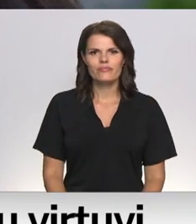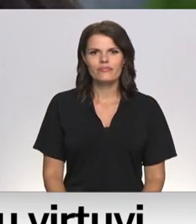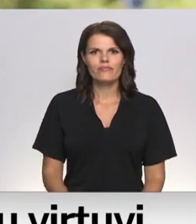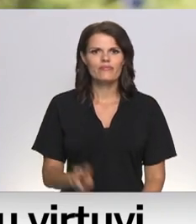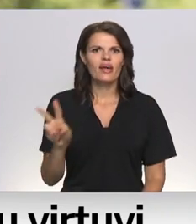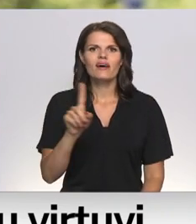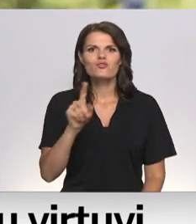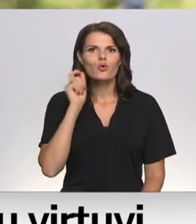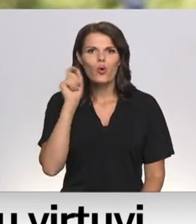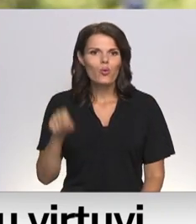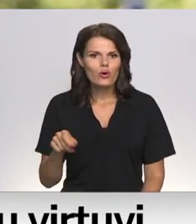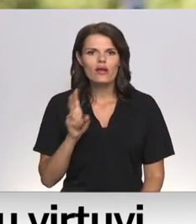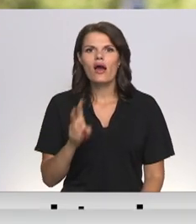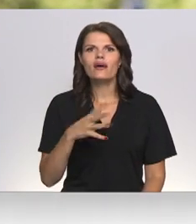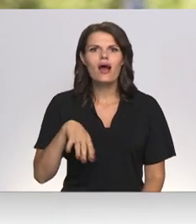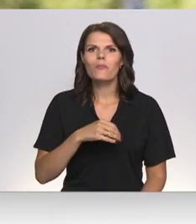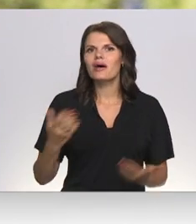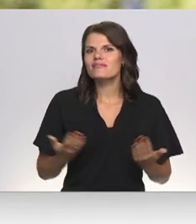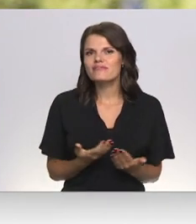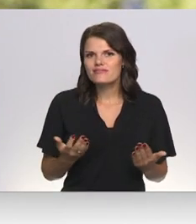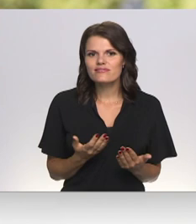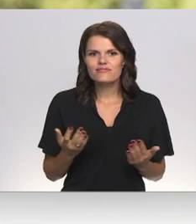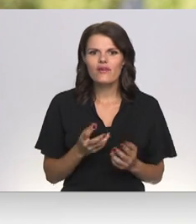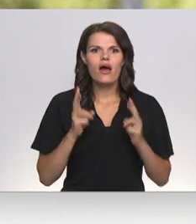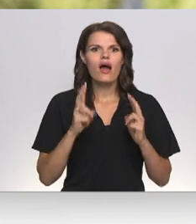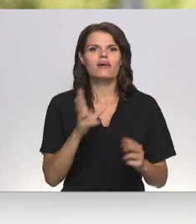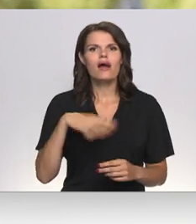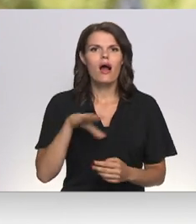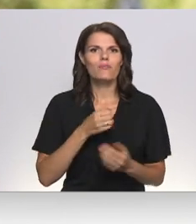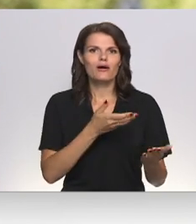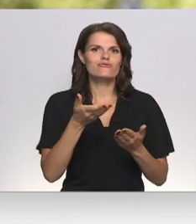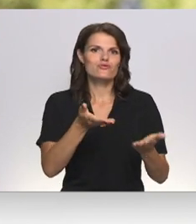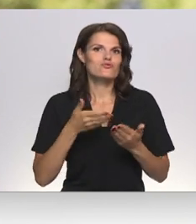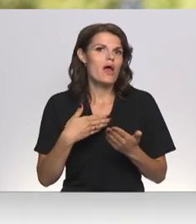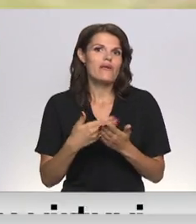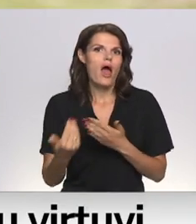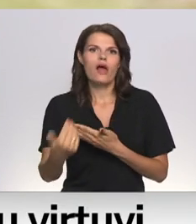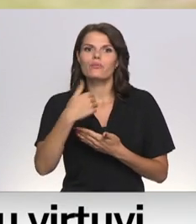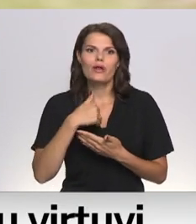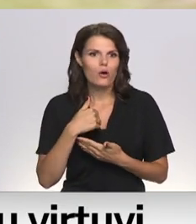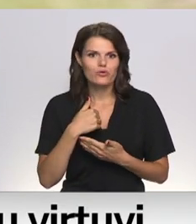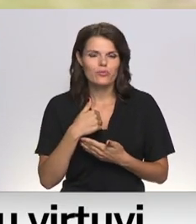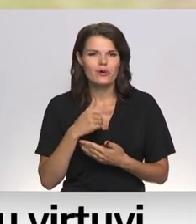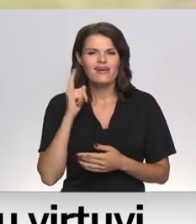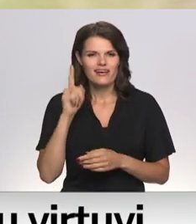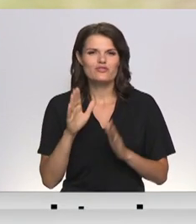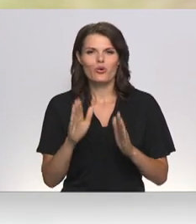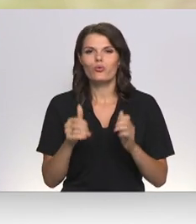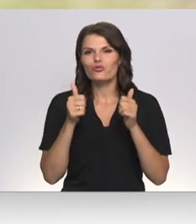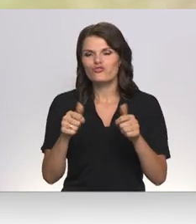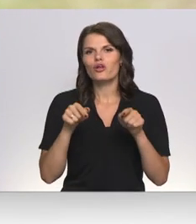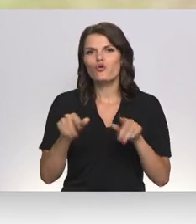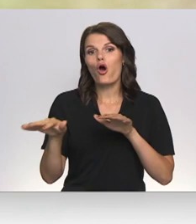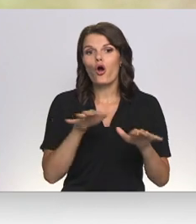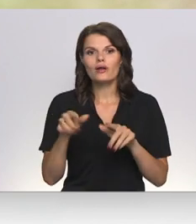Kas ir Ukraina? Kā mēs tajā dzīvojam? Un kā mēs jūs uzņemtu, ja atbrauktu pie mums? Zin, kā būtu baigi forši, ja šis tiktu